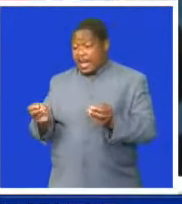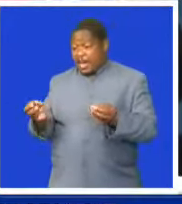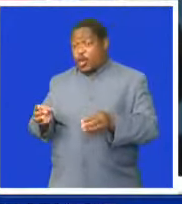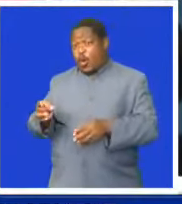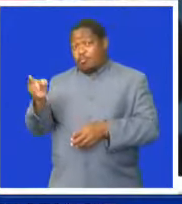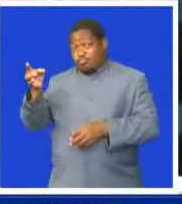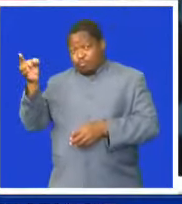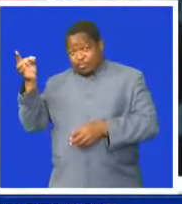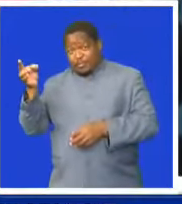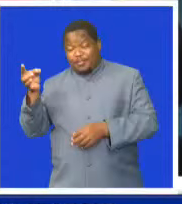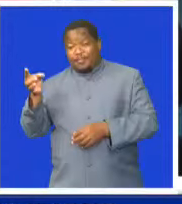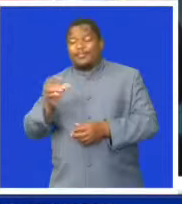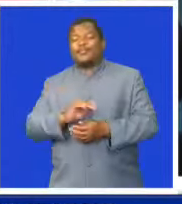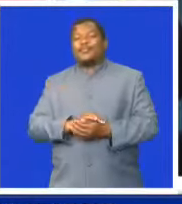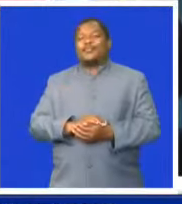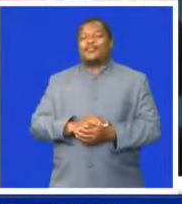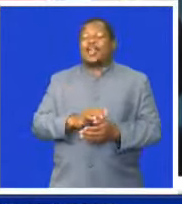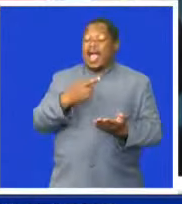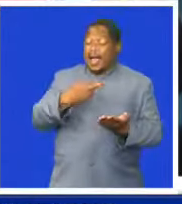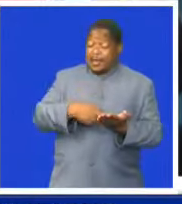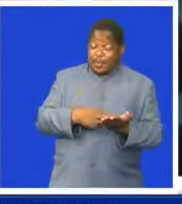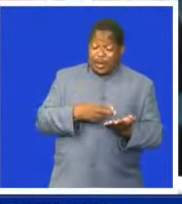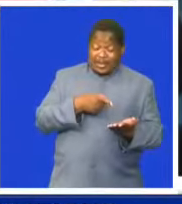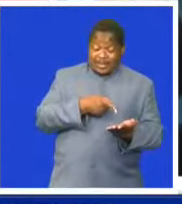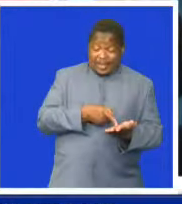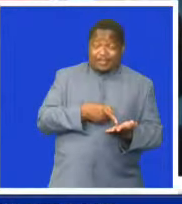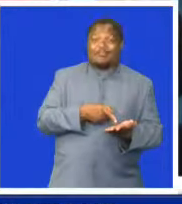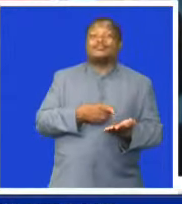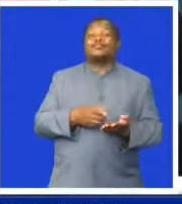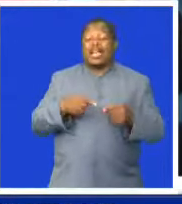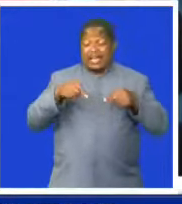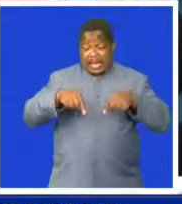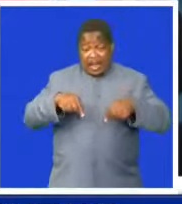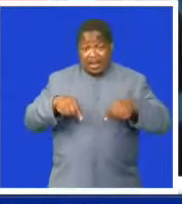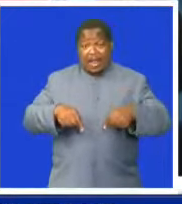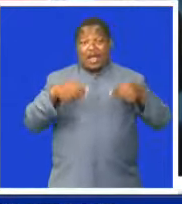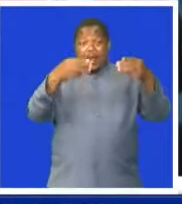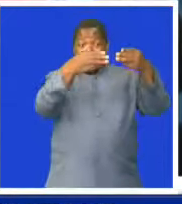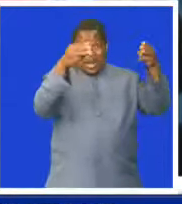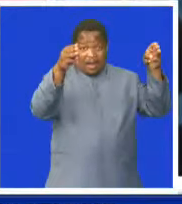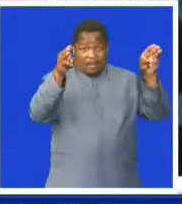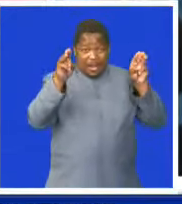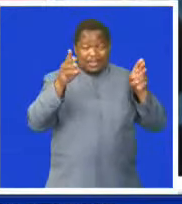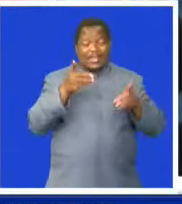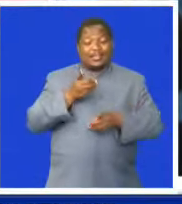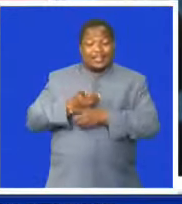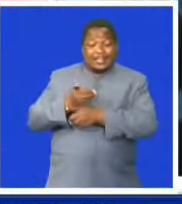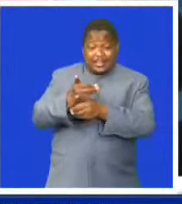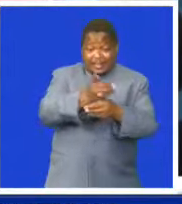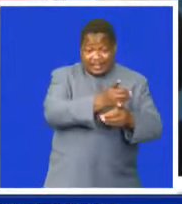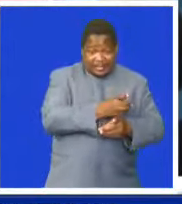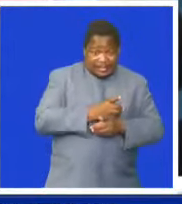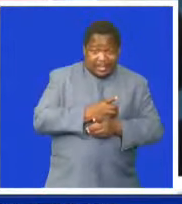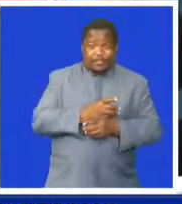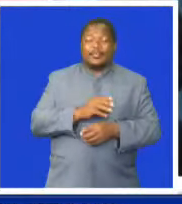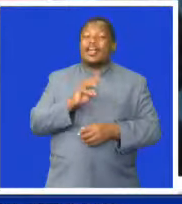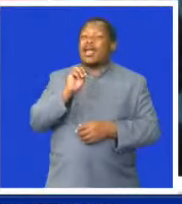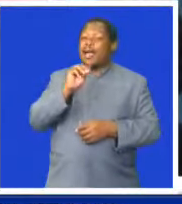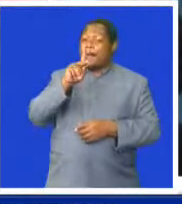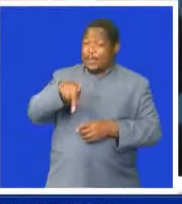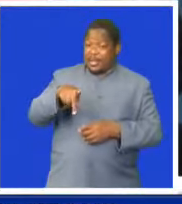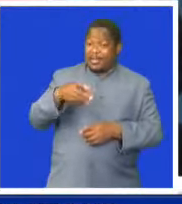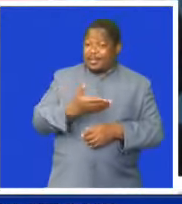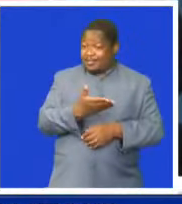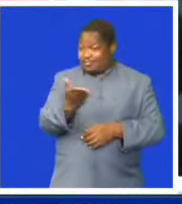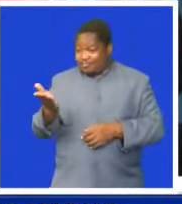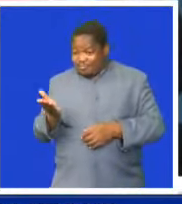and Information Services. Lombiko ukhulumiswe eParliamente ngemsombuluko lapho khona emalunga bekanemivo